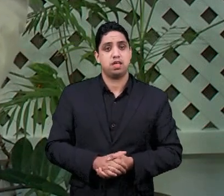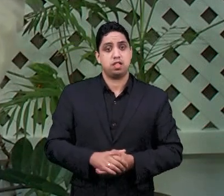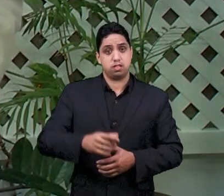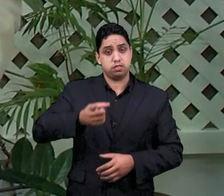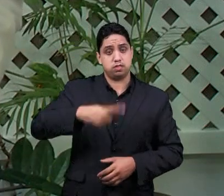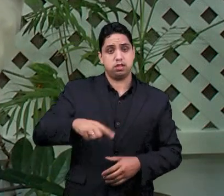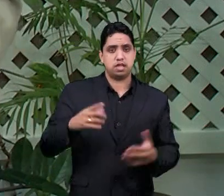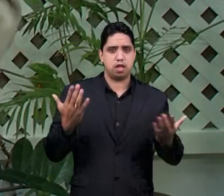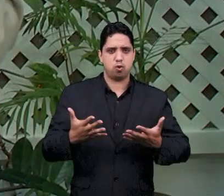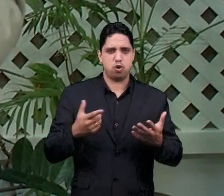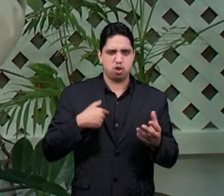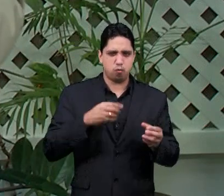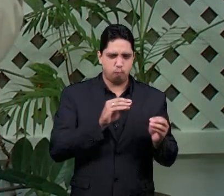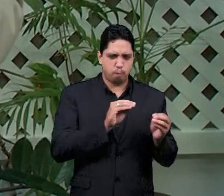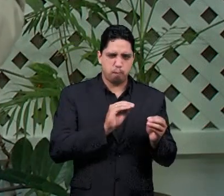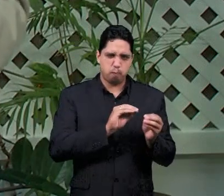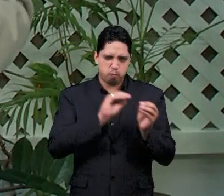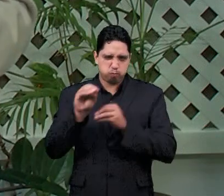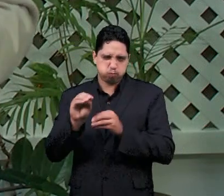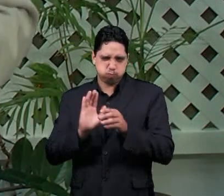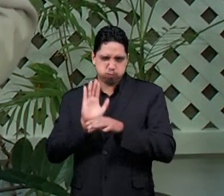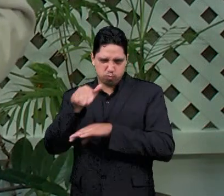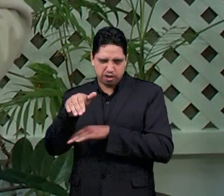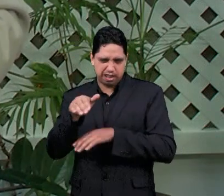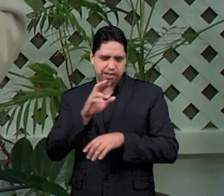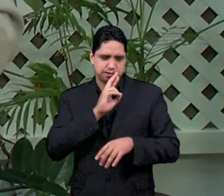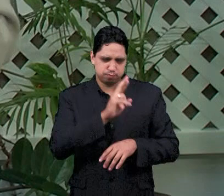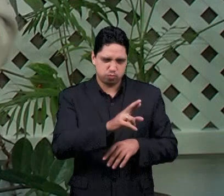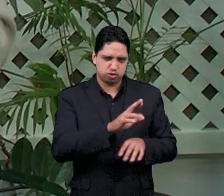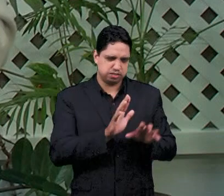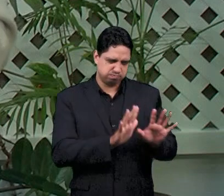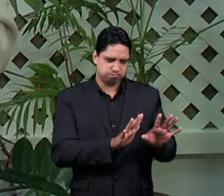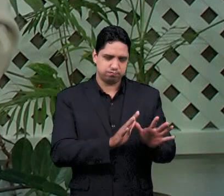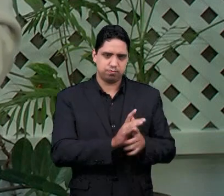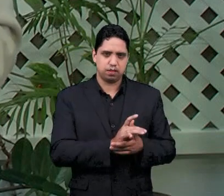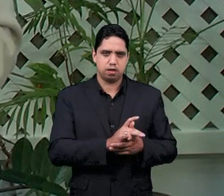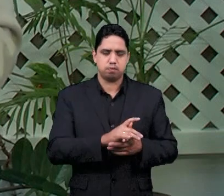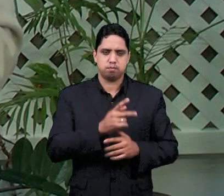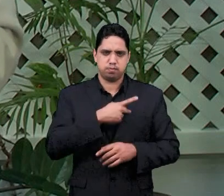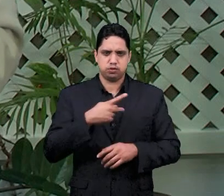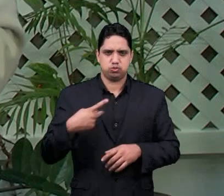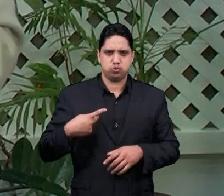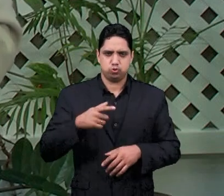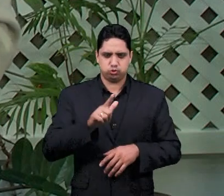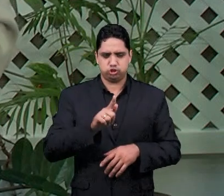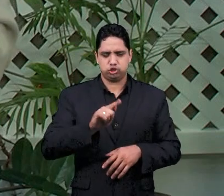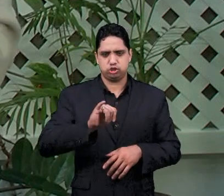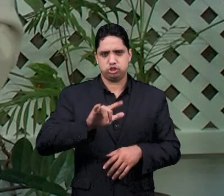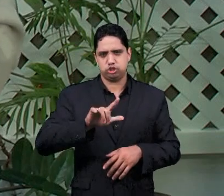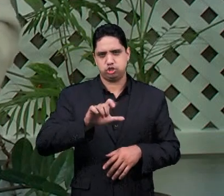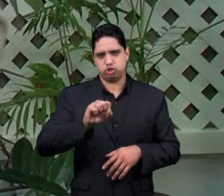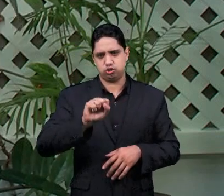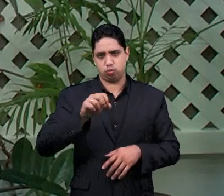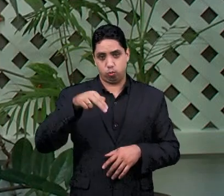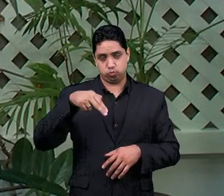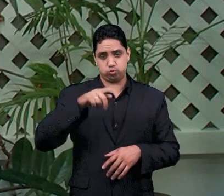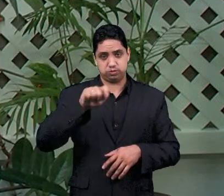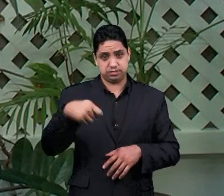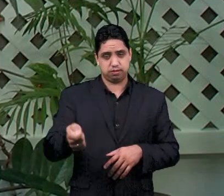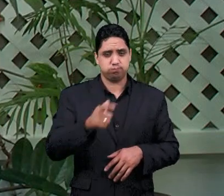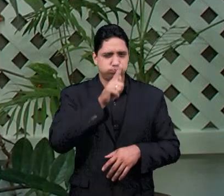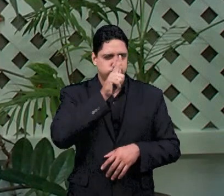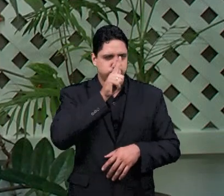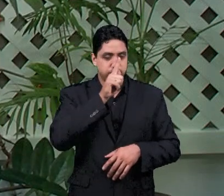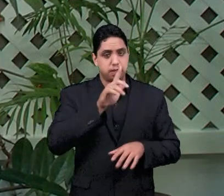maintenant, je vais faire un saut. Je vais laisser les réponses ici pour notre frère, le